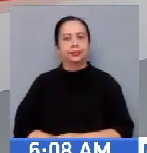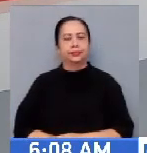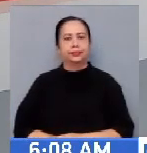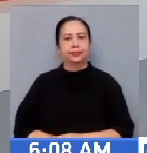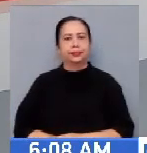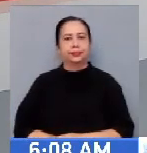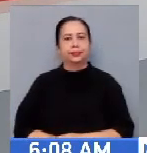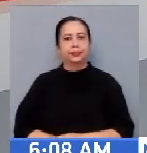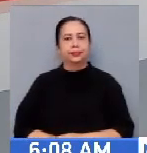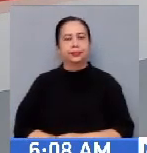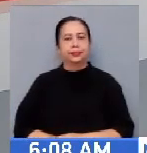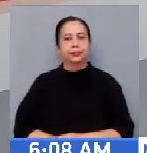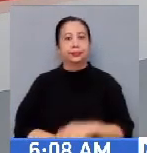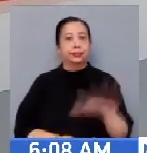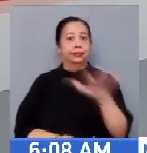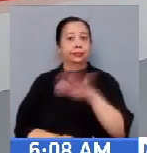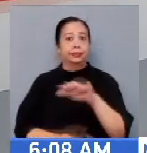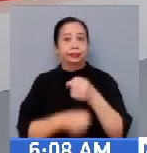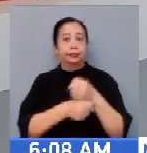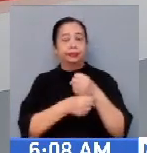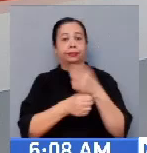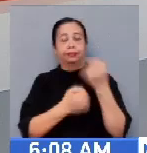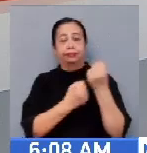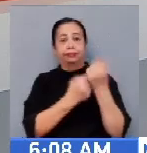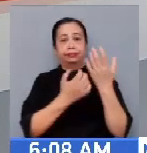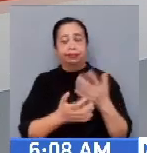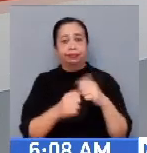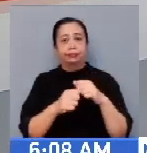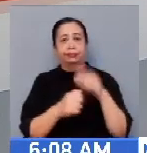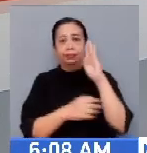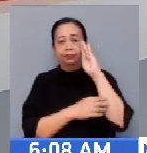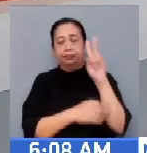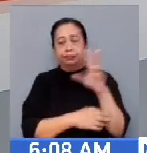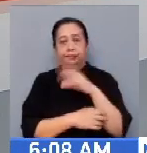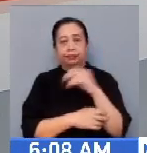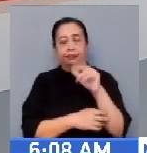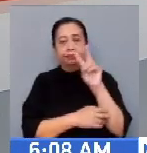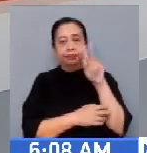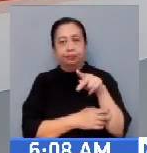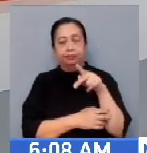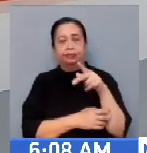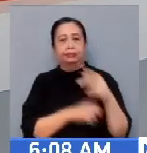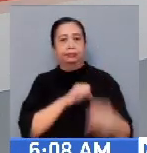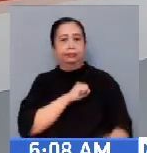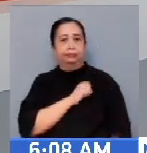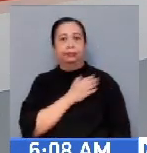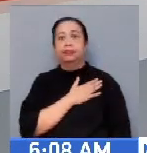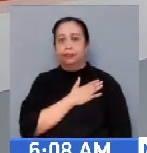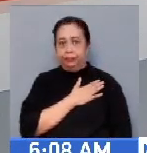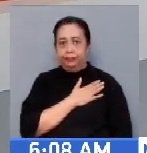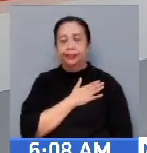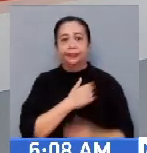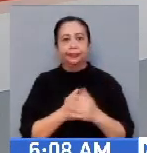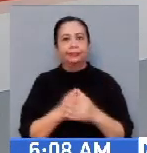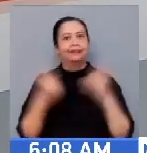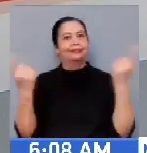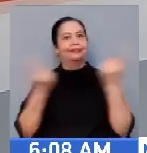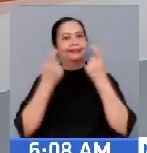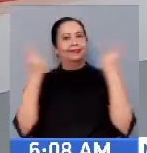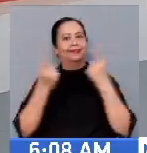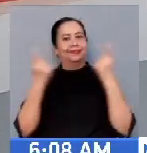Ang mga taga-suporta naman ni President-elect Bongbong Marcos at Vice President-elect Sara Duterte, ipinagdiwang ang